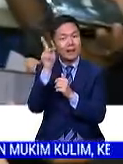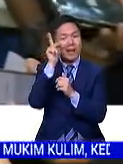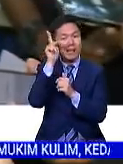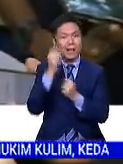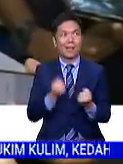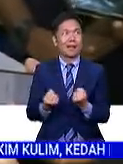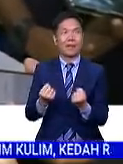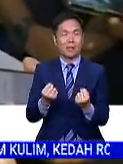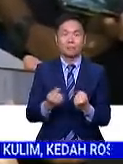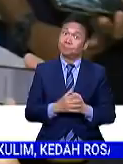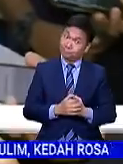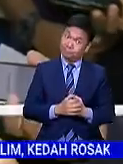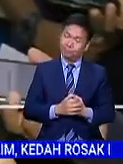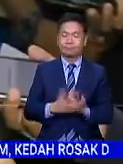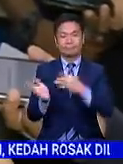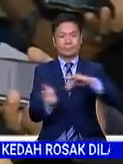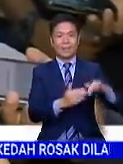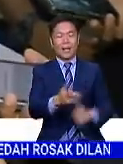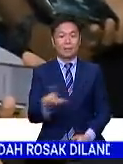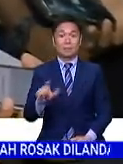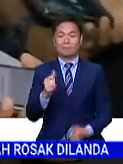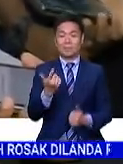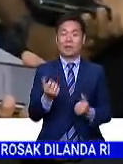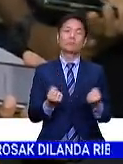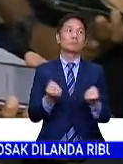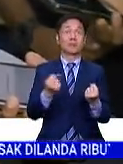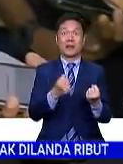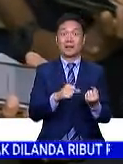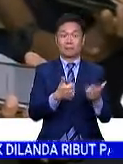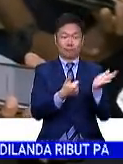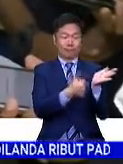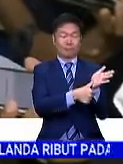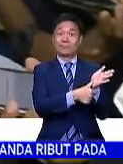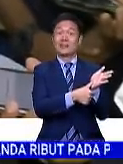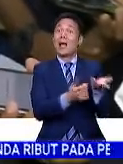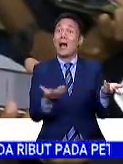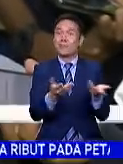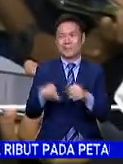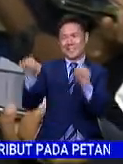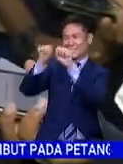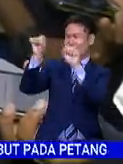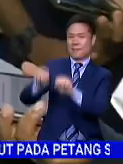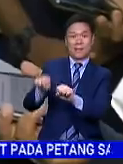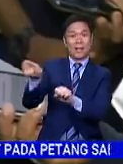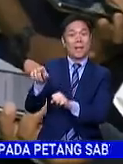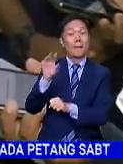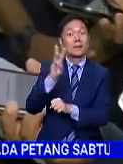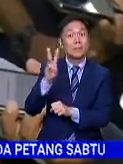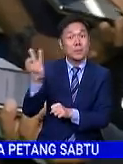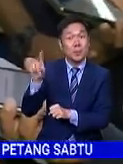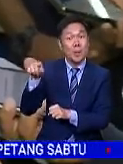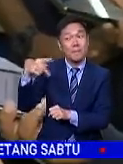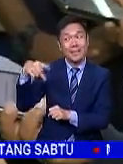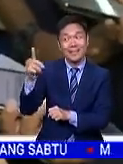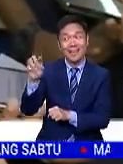Hai setengah pengguna Jalan Raya nih diapering suka rentah Negeri melalui sistem melalui web id aren